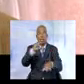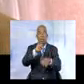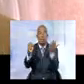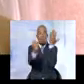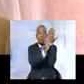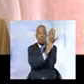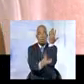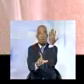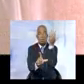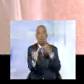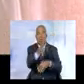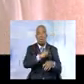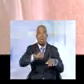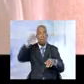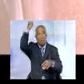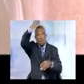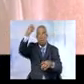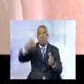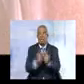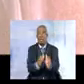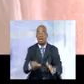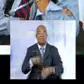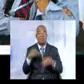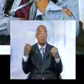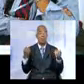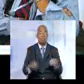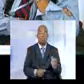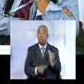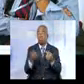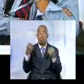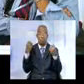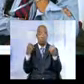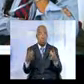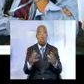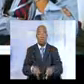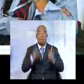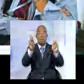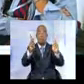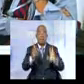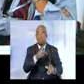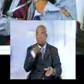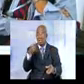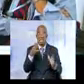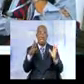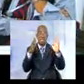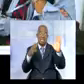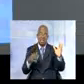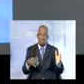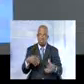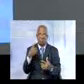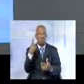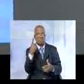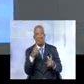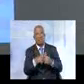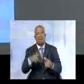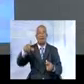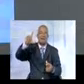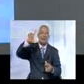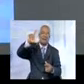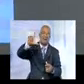Sénégal et au Soudan, avec plus de 130 millions de personnes âgées de 1 à 29 ans